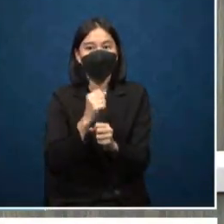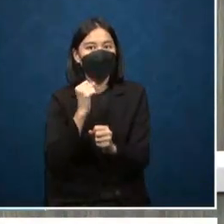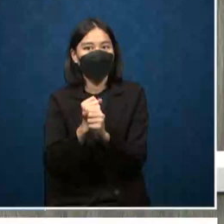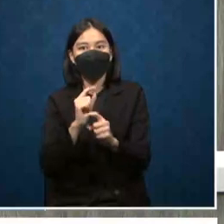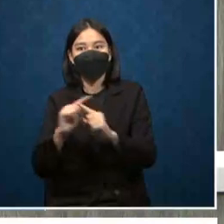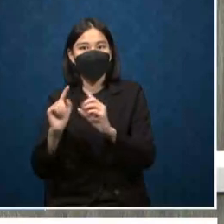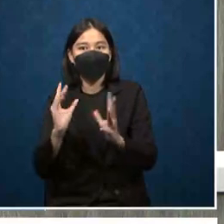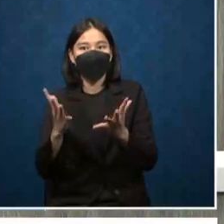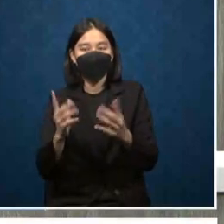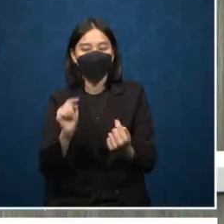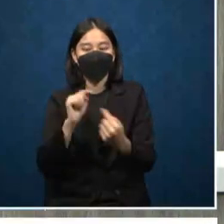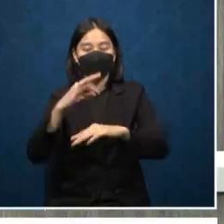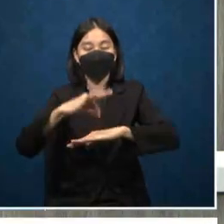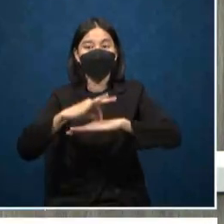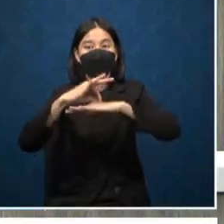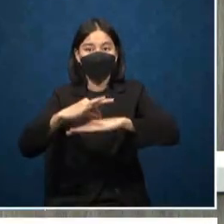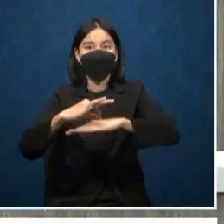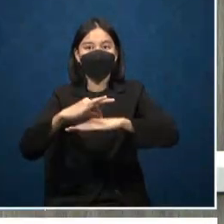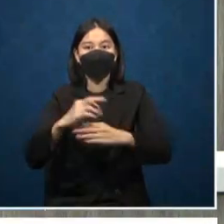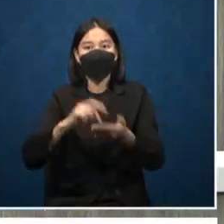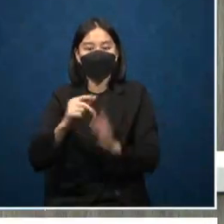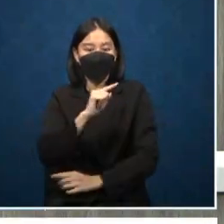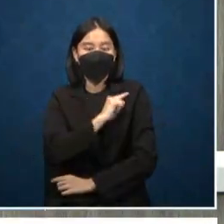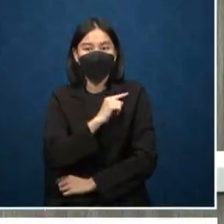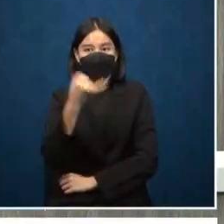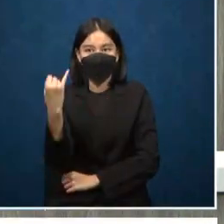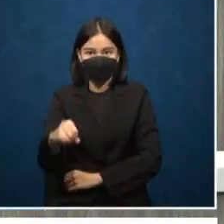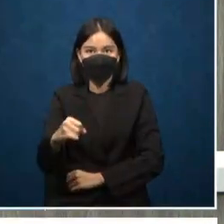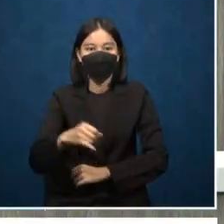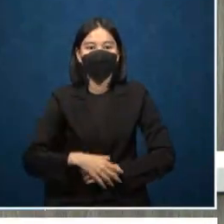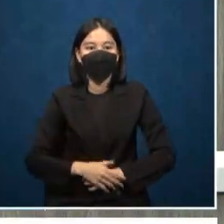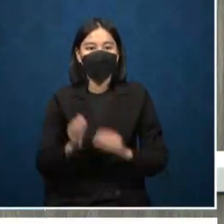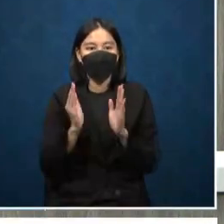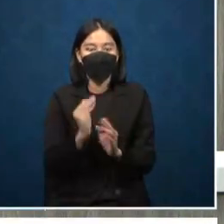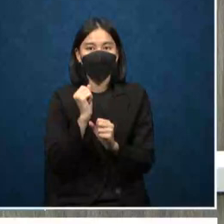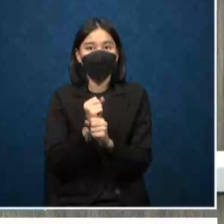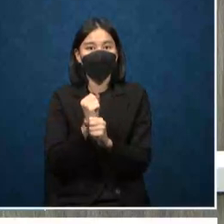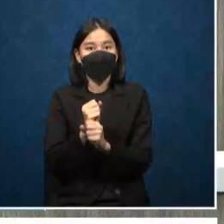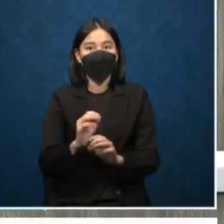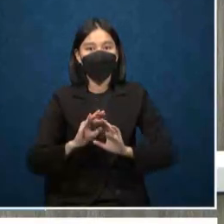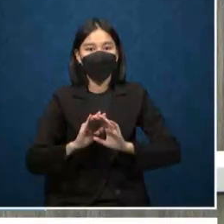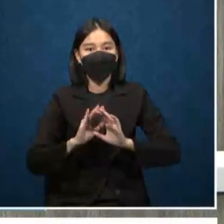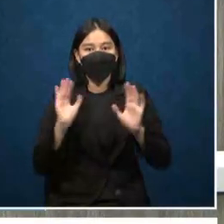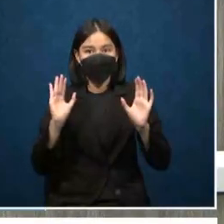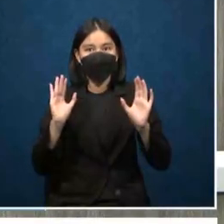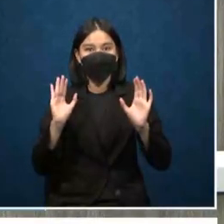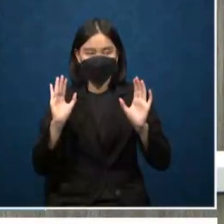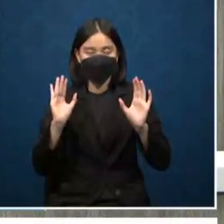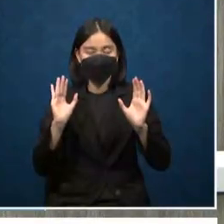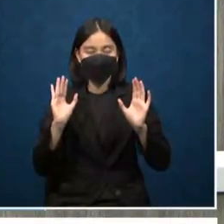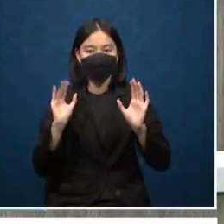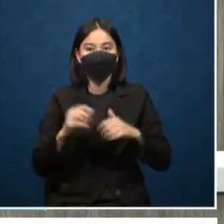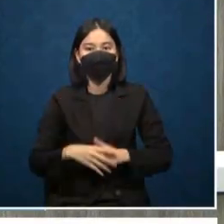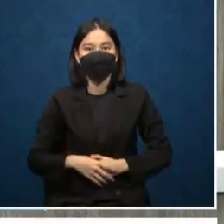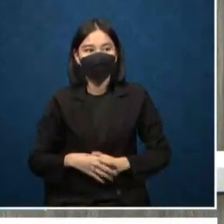างหนึ่งในตำแหน่งโดยไม่ชอบด้วยหน้าที่และเป็นเจ้าพนักงานปฏิเสธหรือละเว้นการปฏิบัติหน้าที่โดยมิชอบ